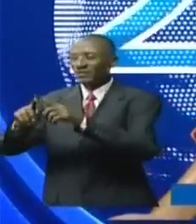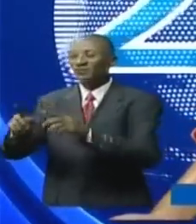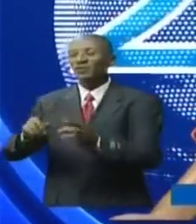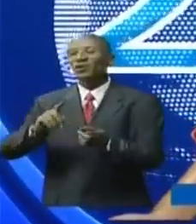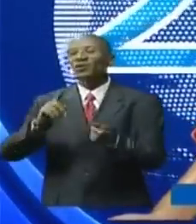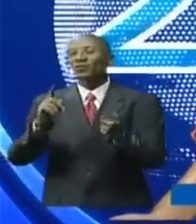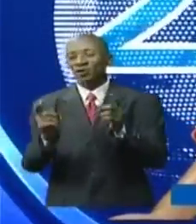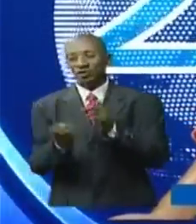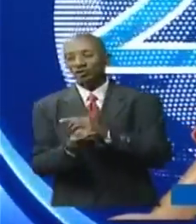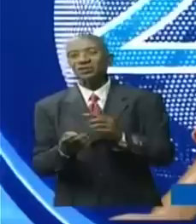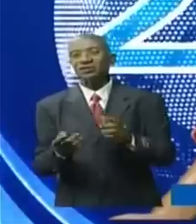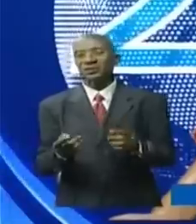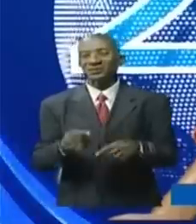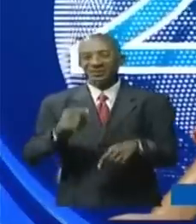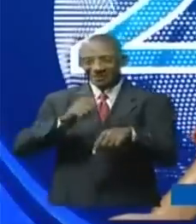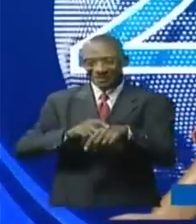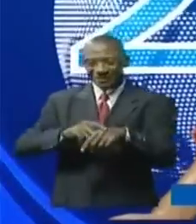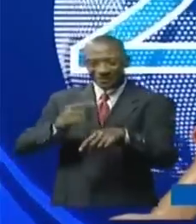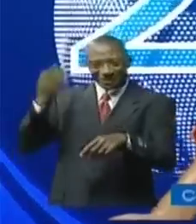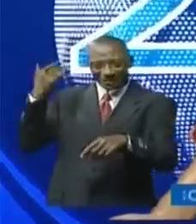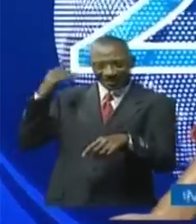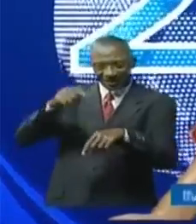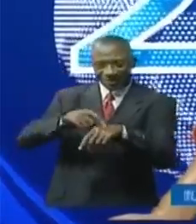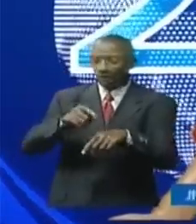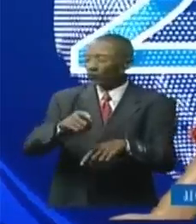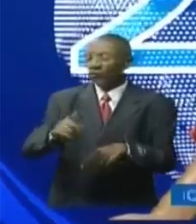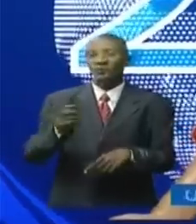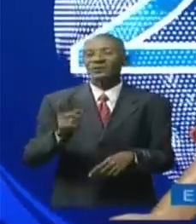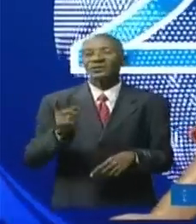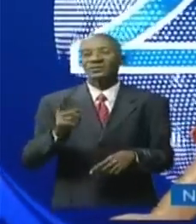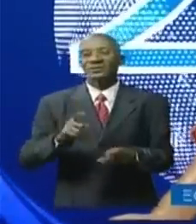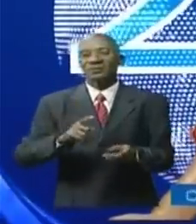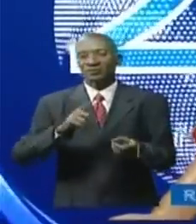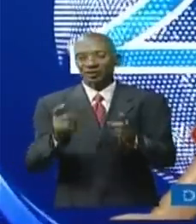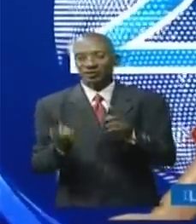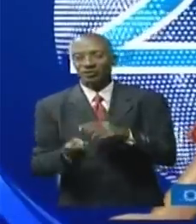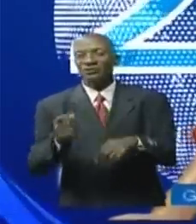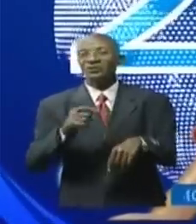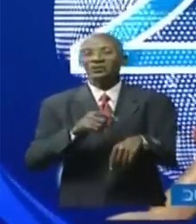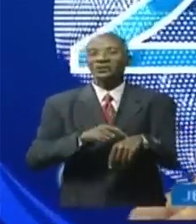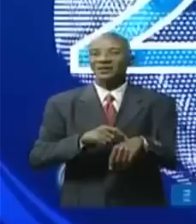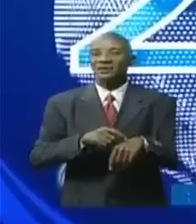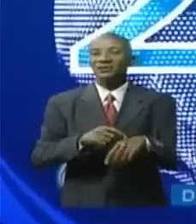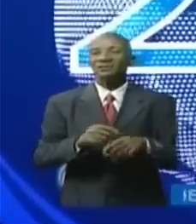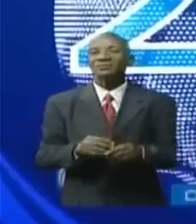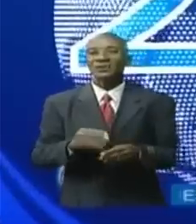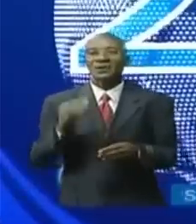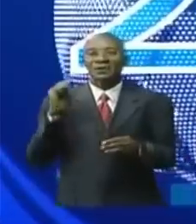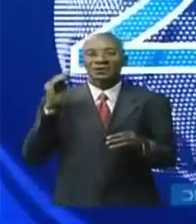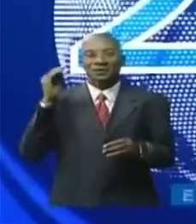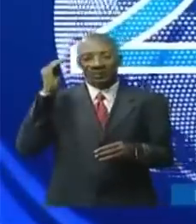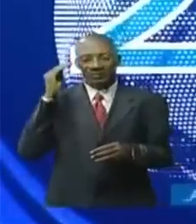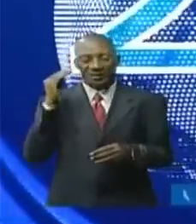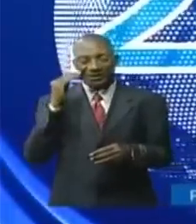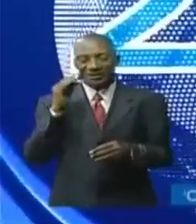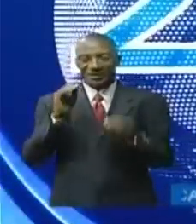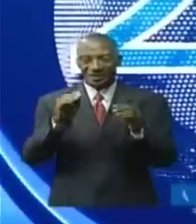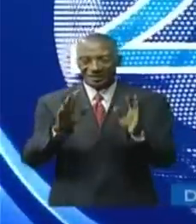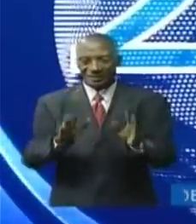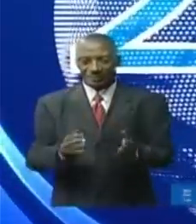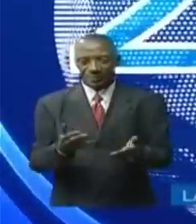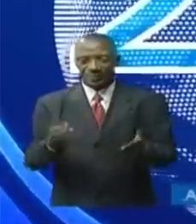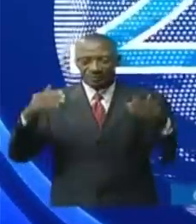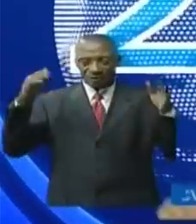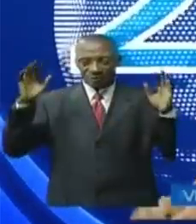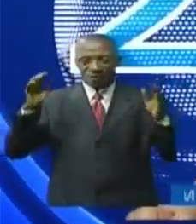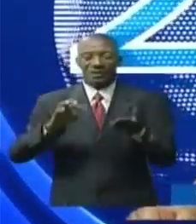19 juillet 2022, ce communiqué du ministère de l'enseignement primaire secondaire est signé par le professeur Tony